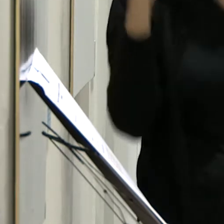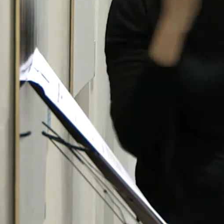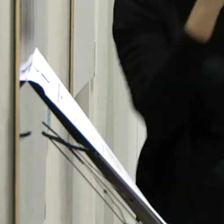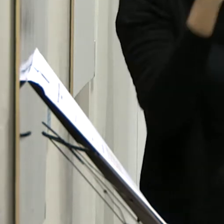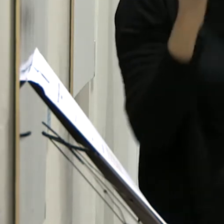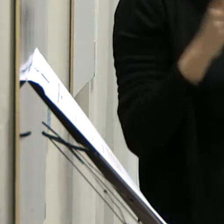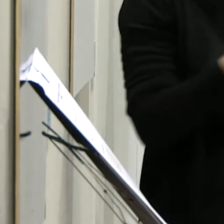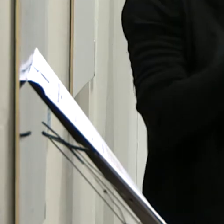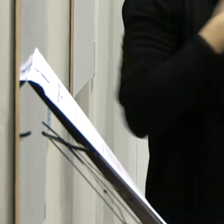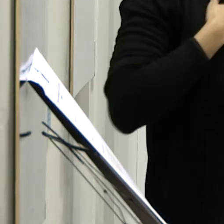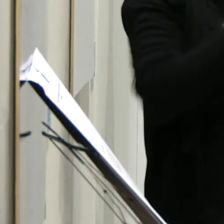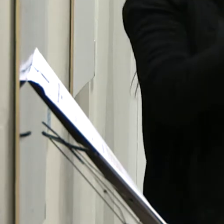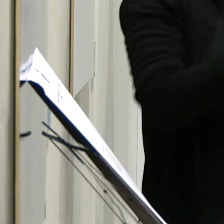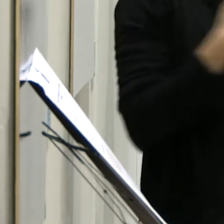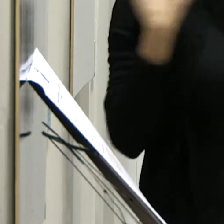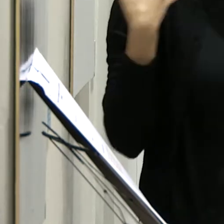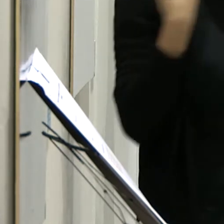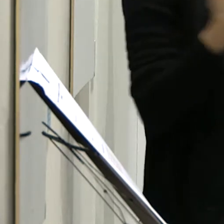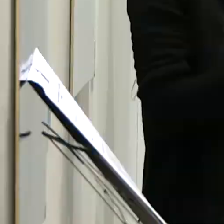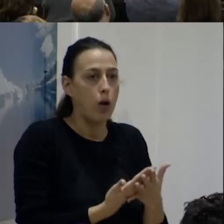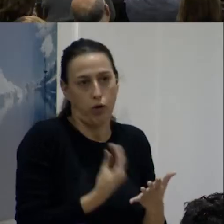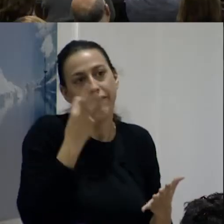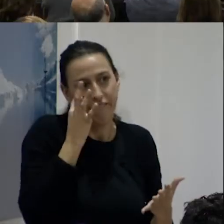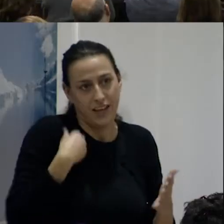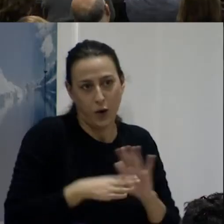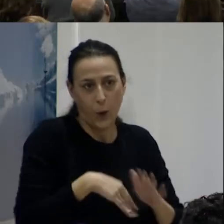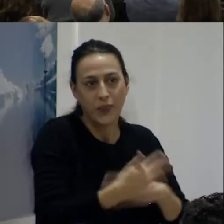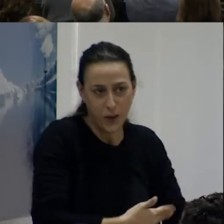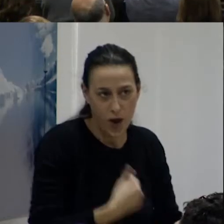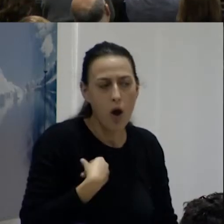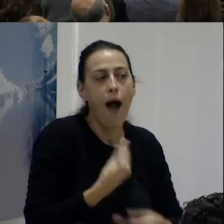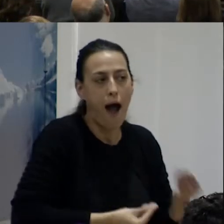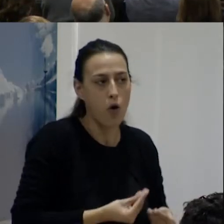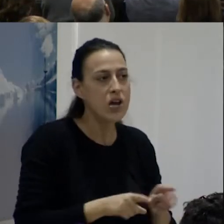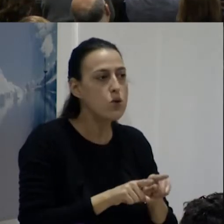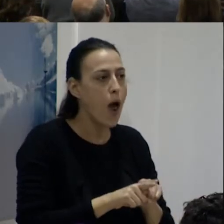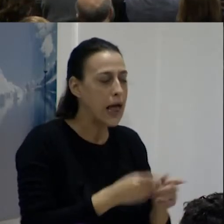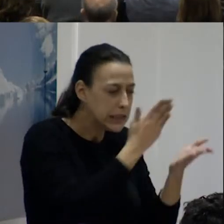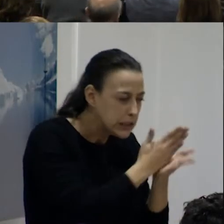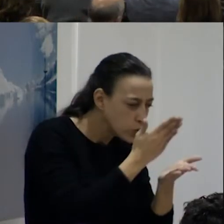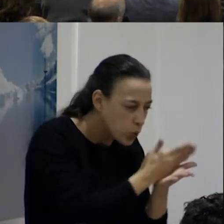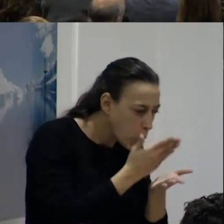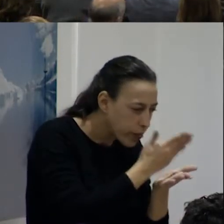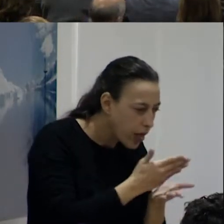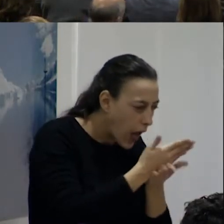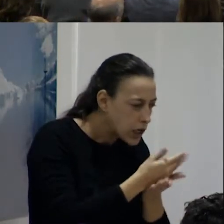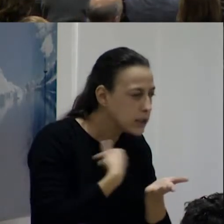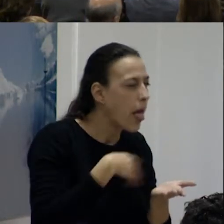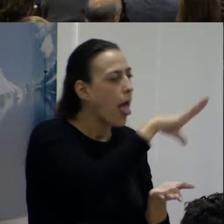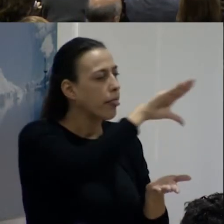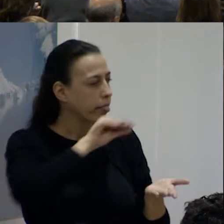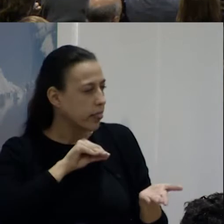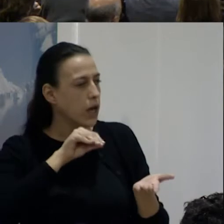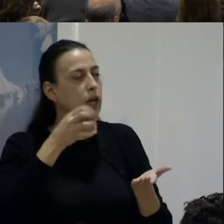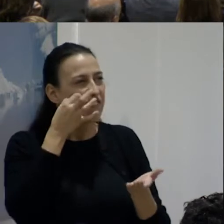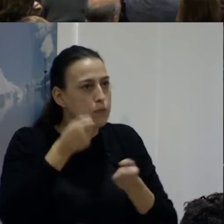ha consistís encara en estudiar, mostrar i interpretar obres